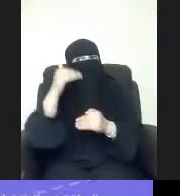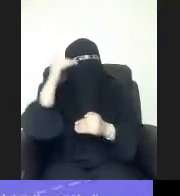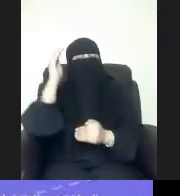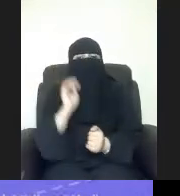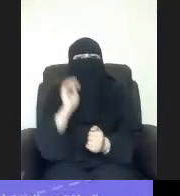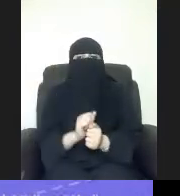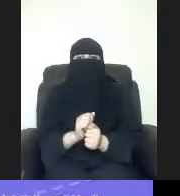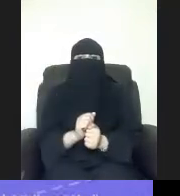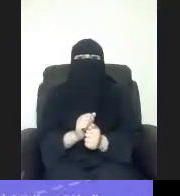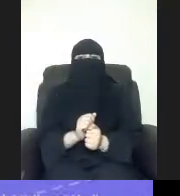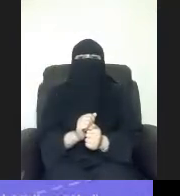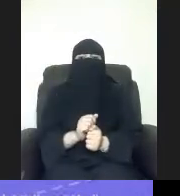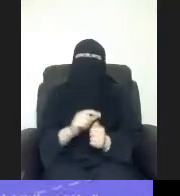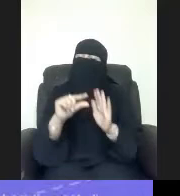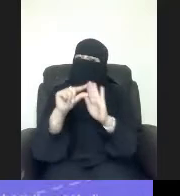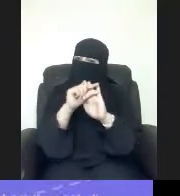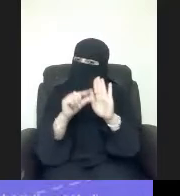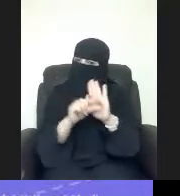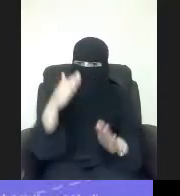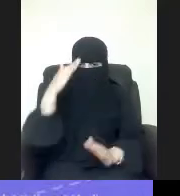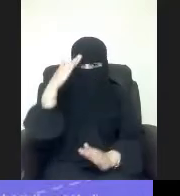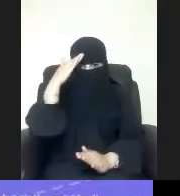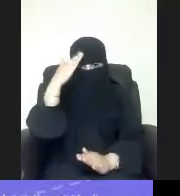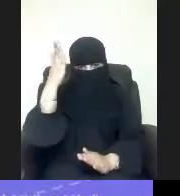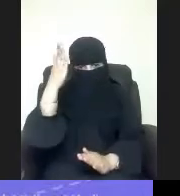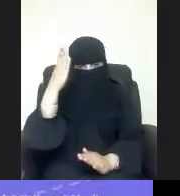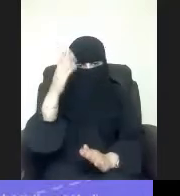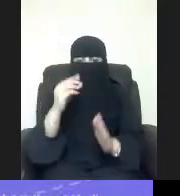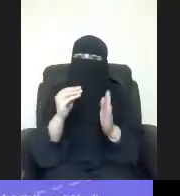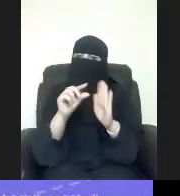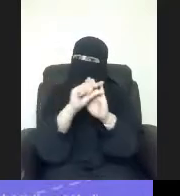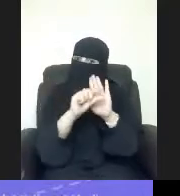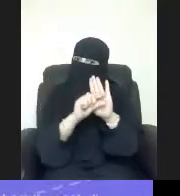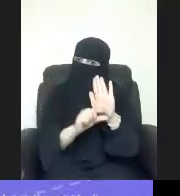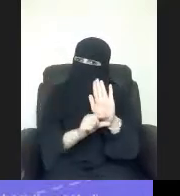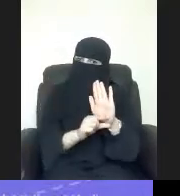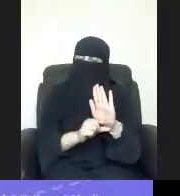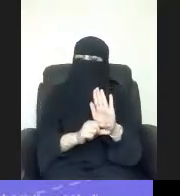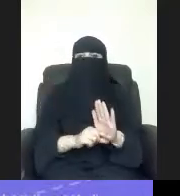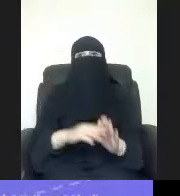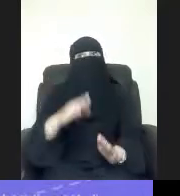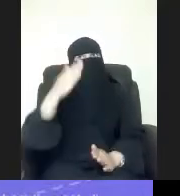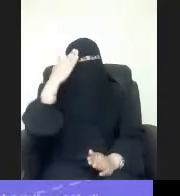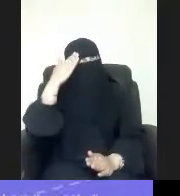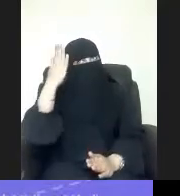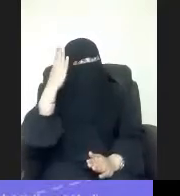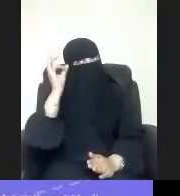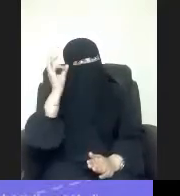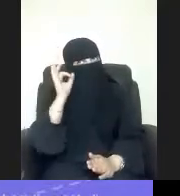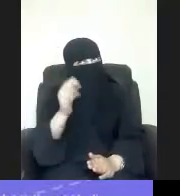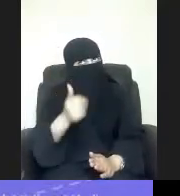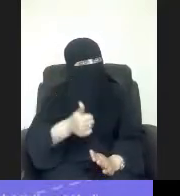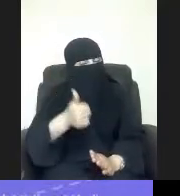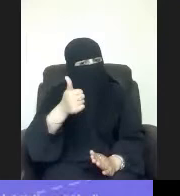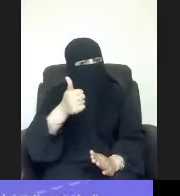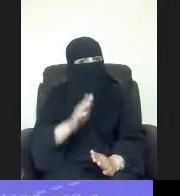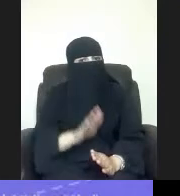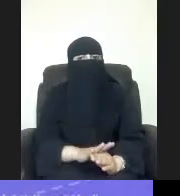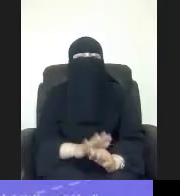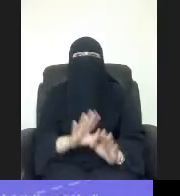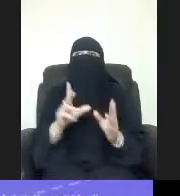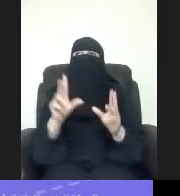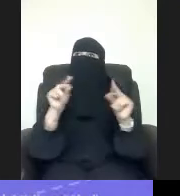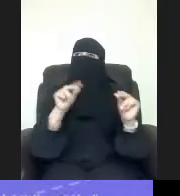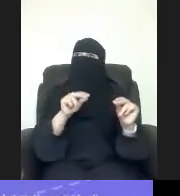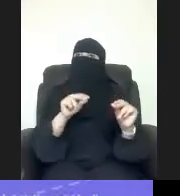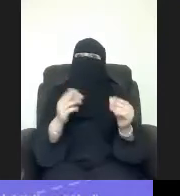كلمات شكر، ثناء. يعني الآن ولابد أن أراعي قضية التعزيز أنها تتلائم مع خصائص الطالب.